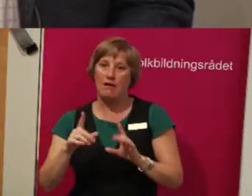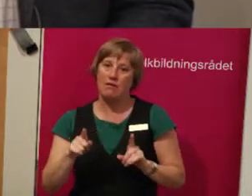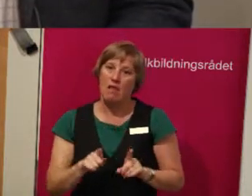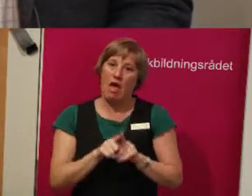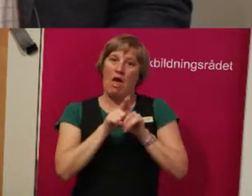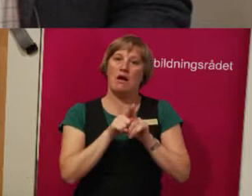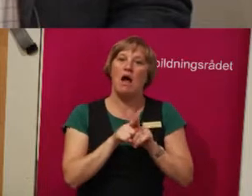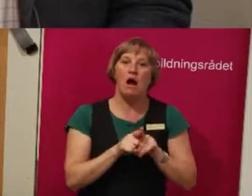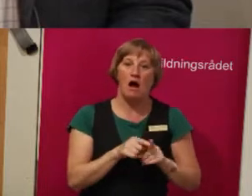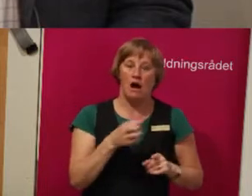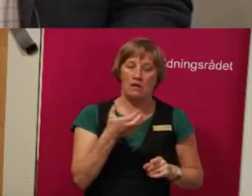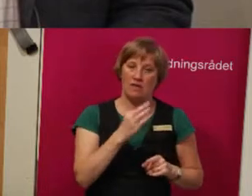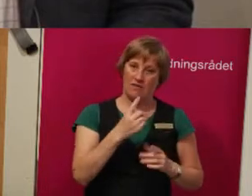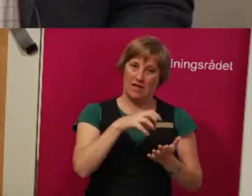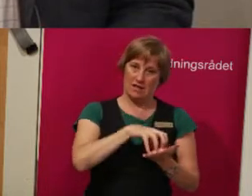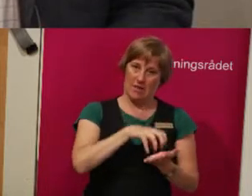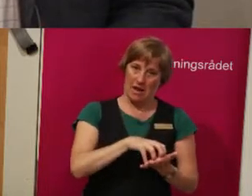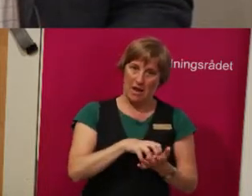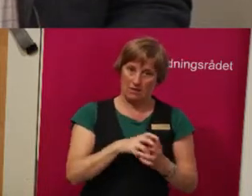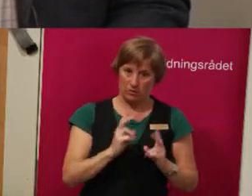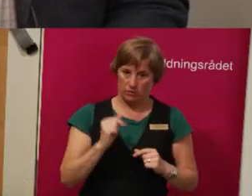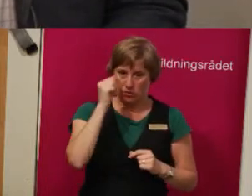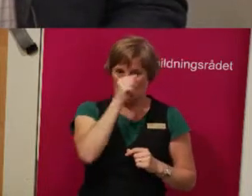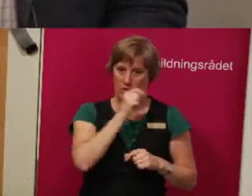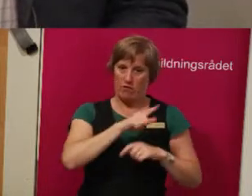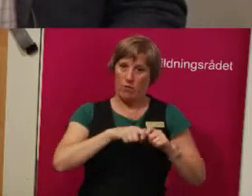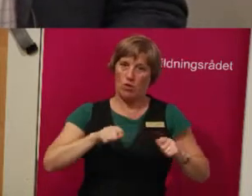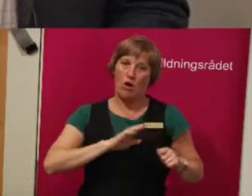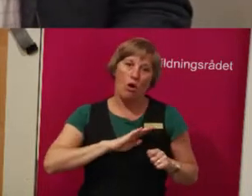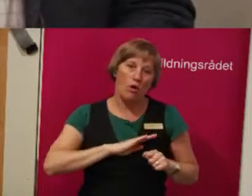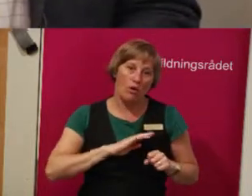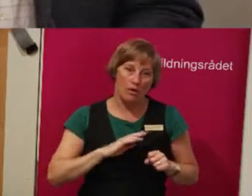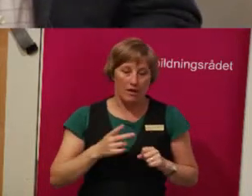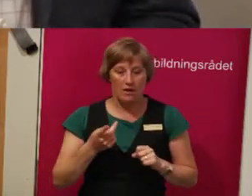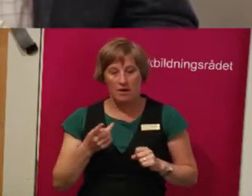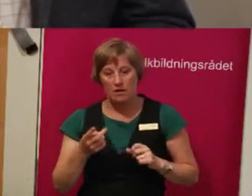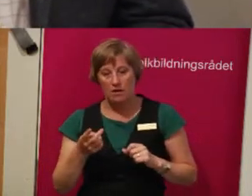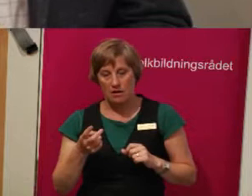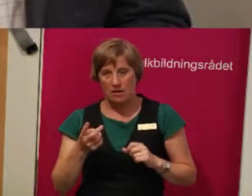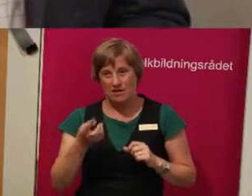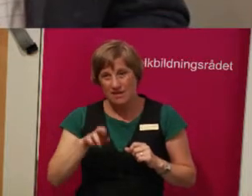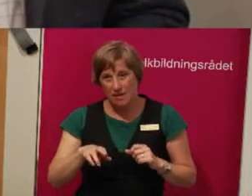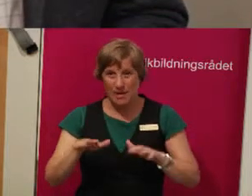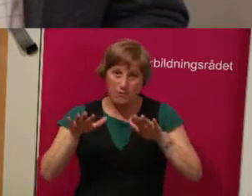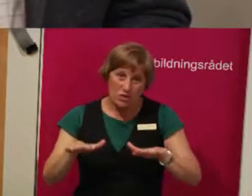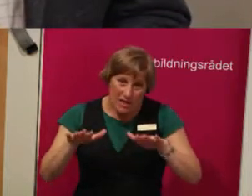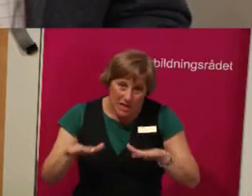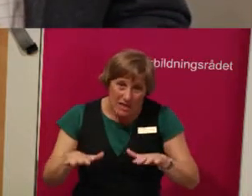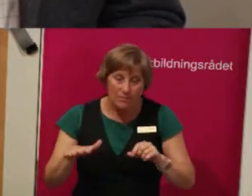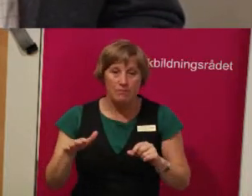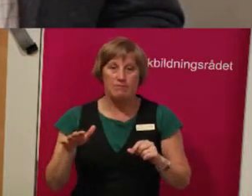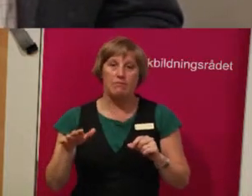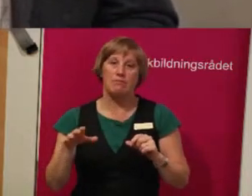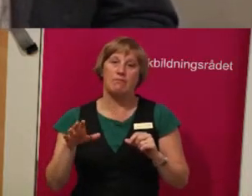etablerade civilsamhället som finns, som studieförbunden också är en del av. Och man kan peka på till exempel, om vi talar om muslimer, kan man peka på